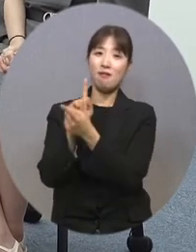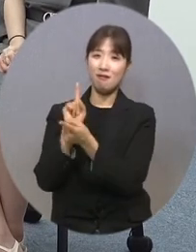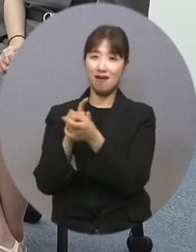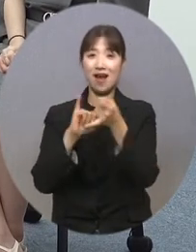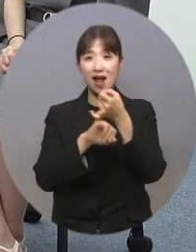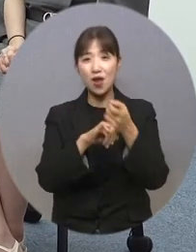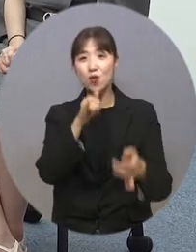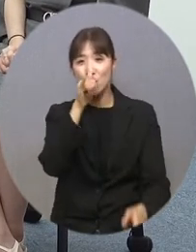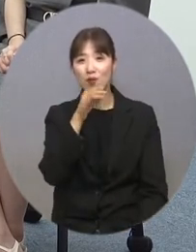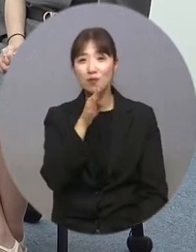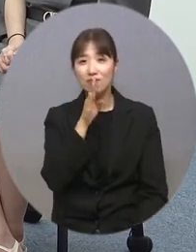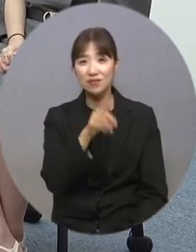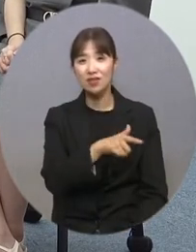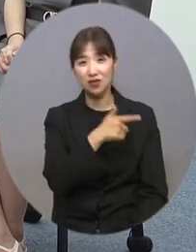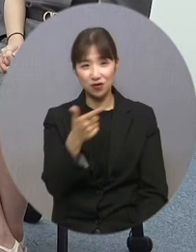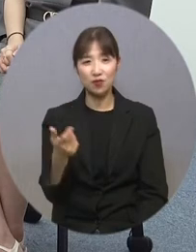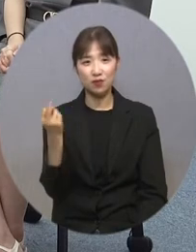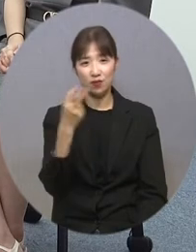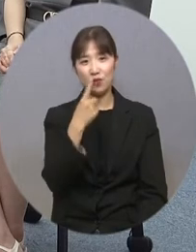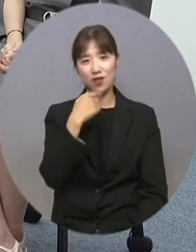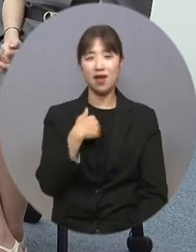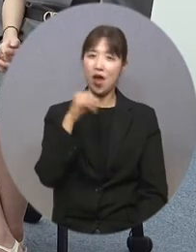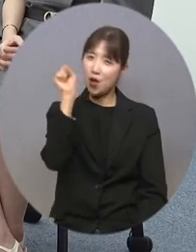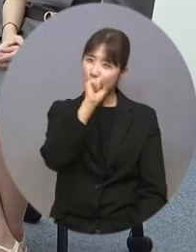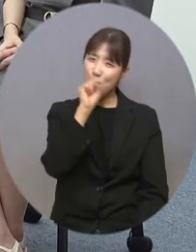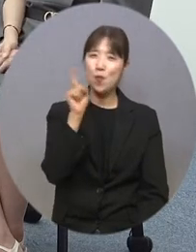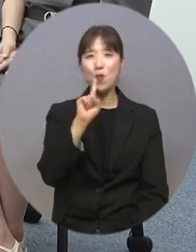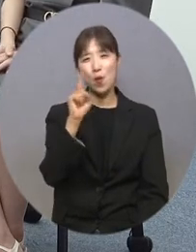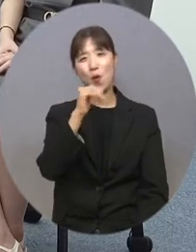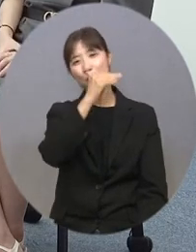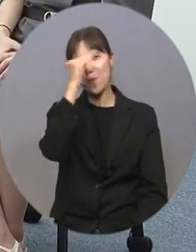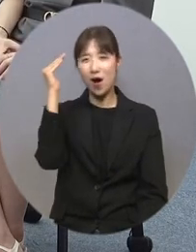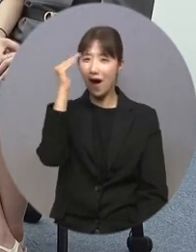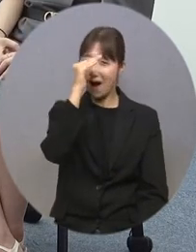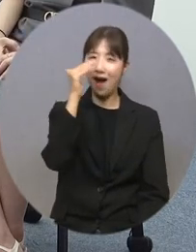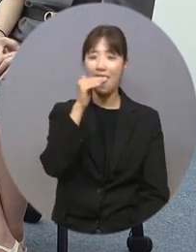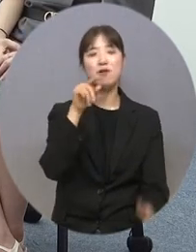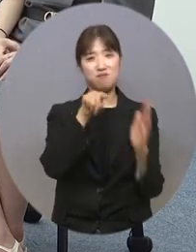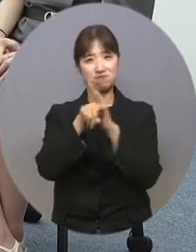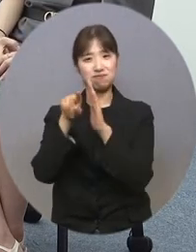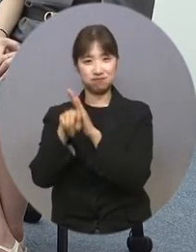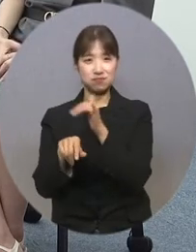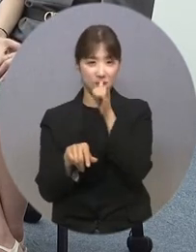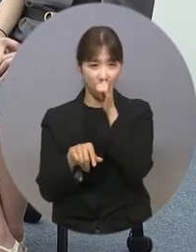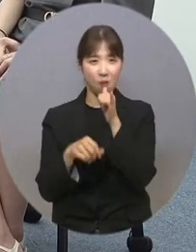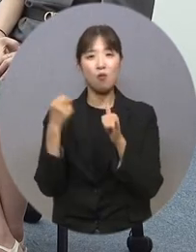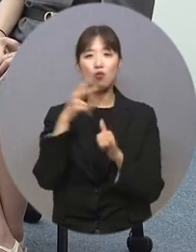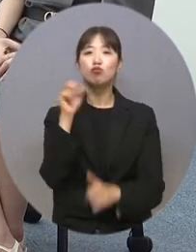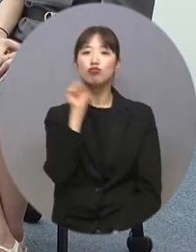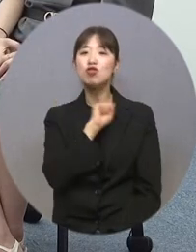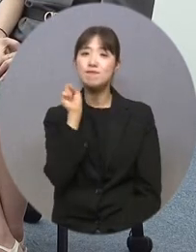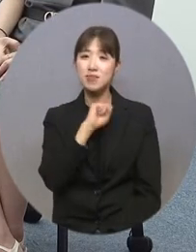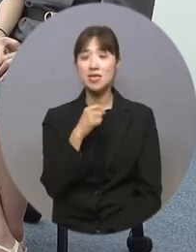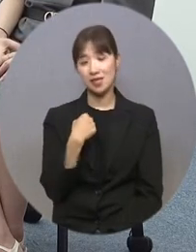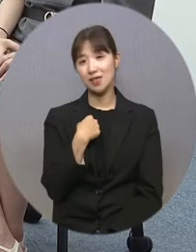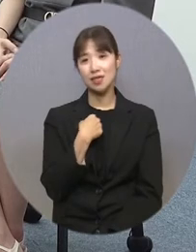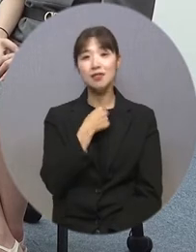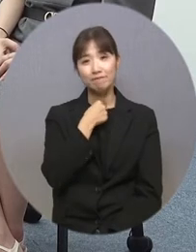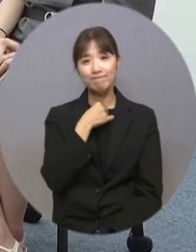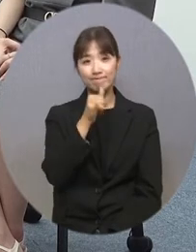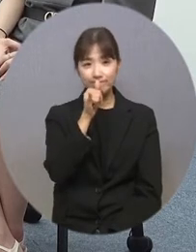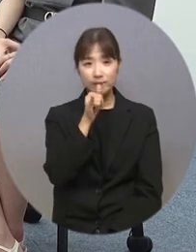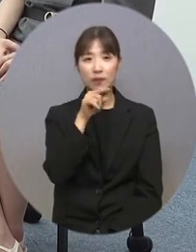대 있으시 잖아요 저녁에 그리고 내가 뭔가 좋아하는 관람을 할 수 도 있고 또 취미 생활을 할 수도 있고